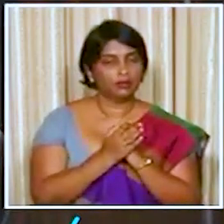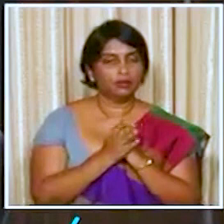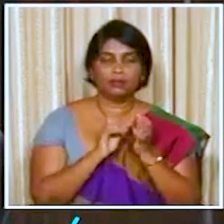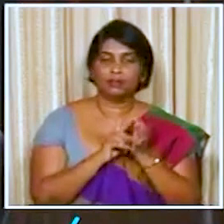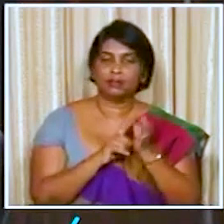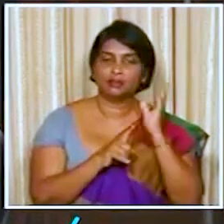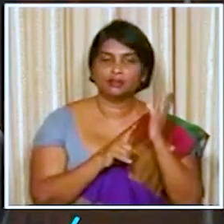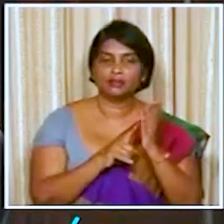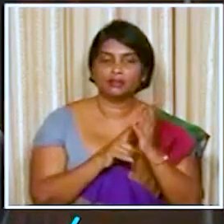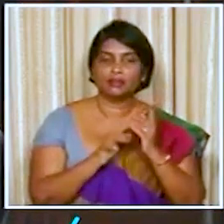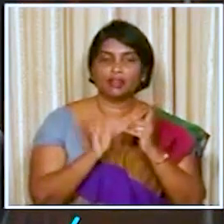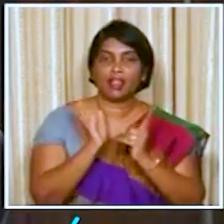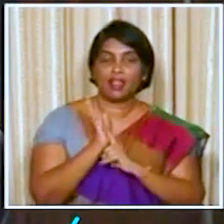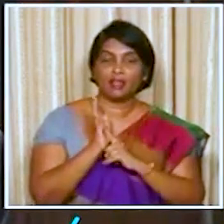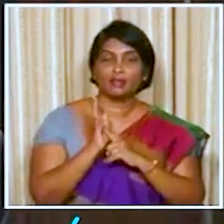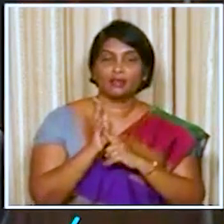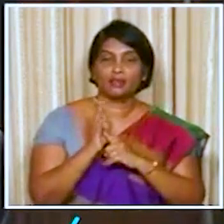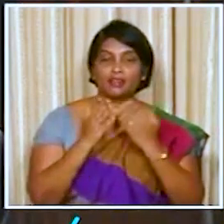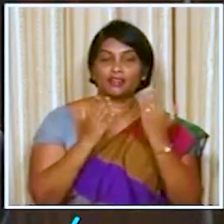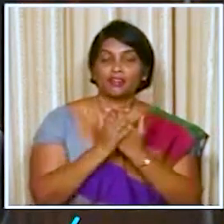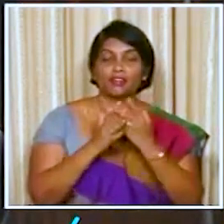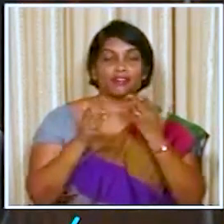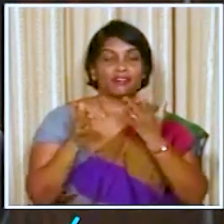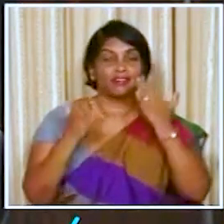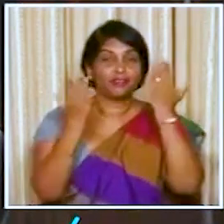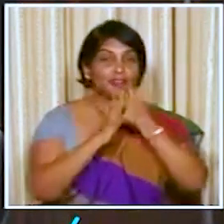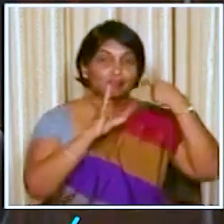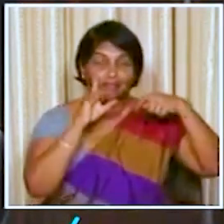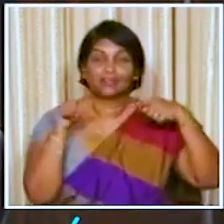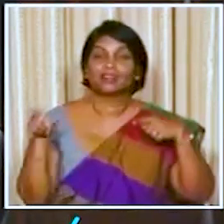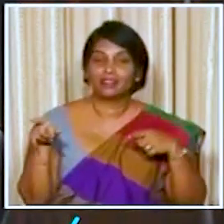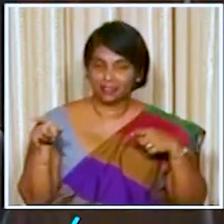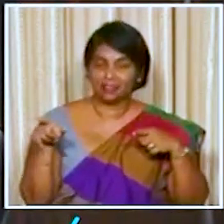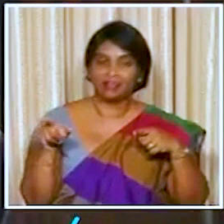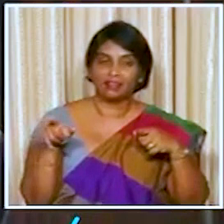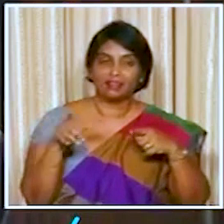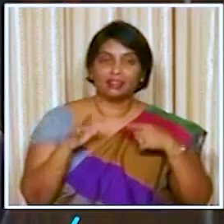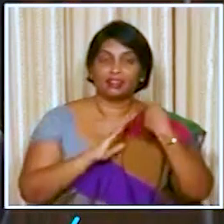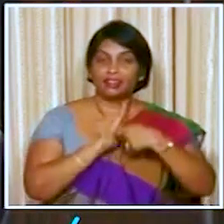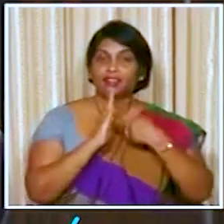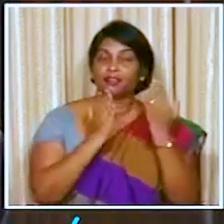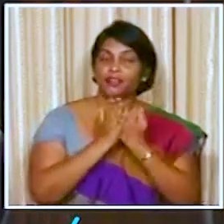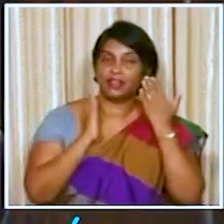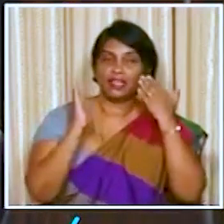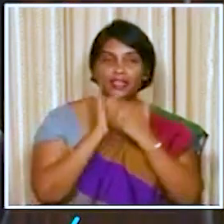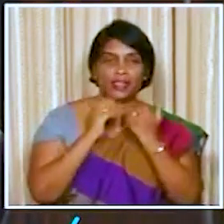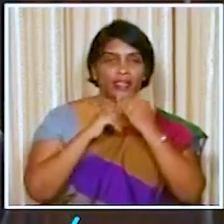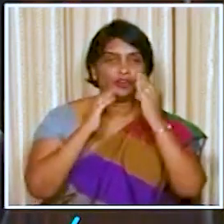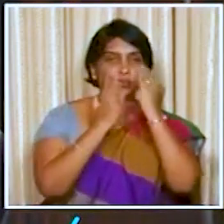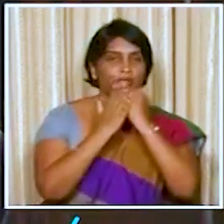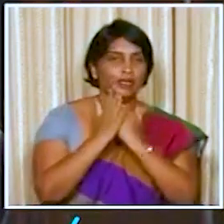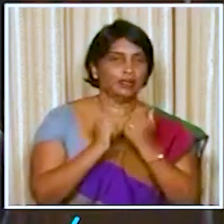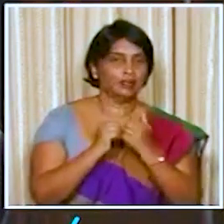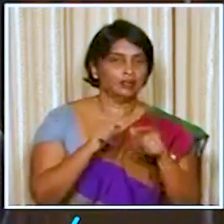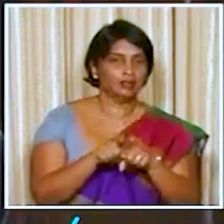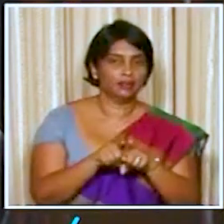ජනතුමා නම් යනවා ලෙස්ට ජේම්ස් පිරිස් මෙතුමාගේ හසුන් මෙත්‍රා පිරිස් මෙතුමාගේ මේ දේශීය චිත්‍රපටි හා බැඳුණු ඒ පෞල් පසුබිම්